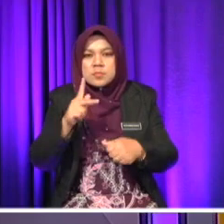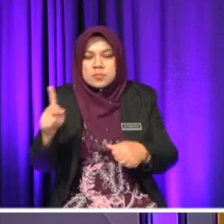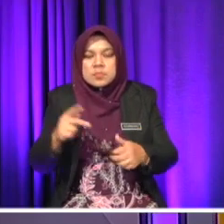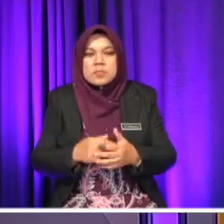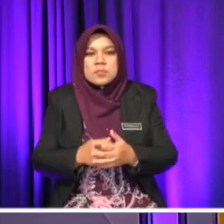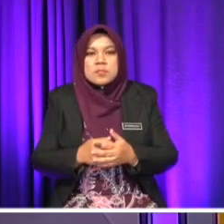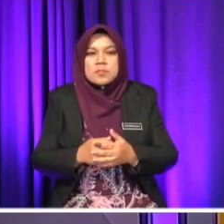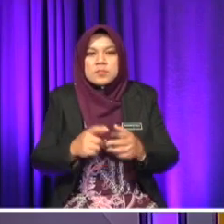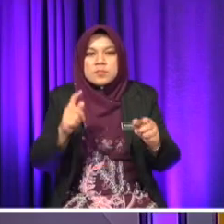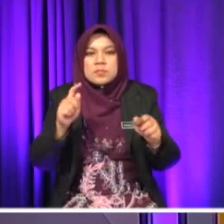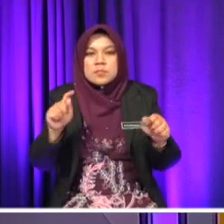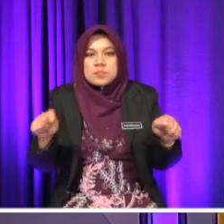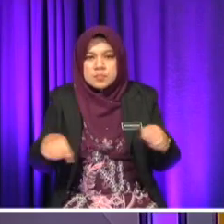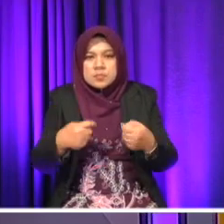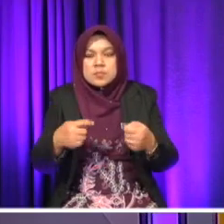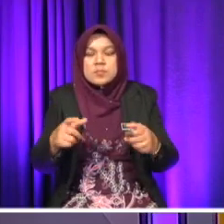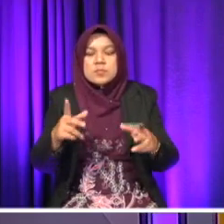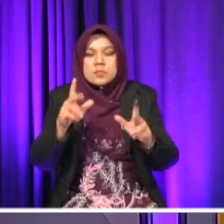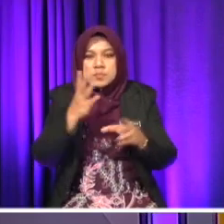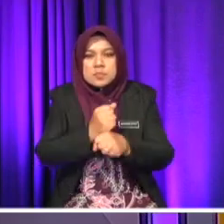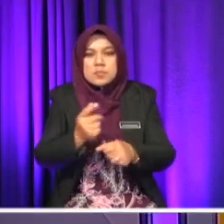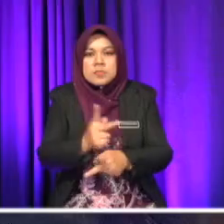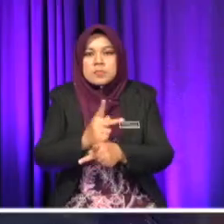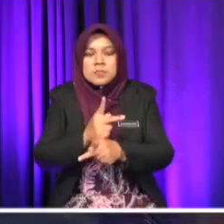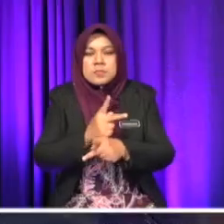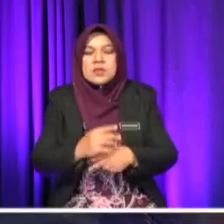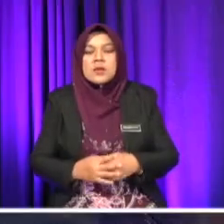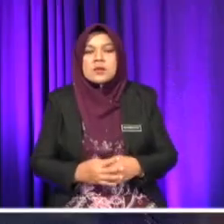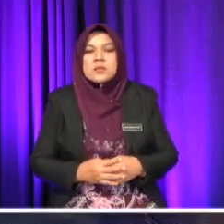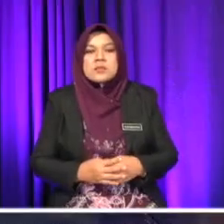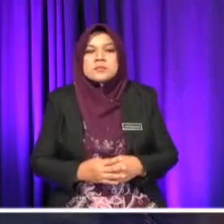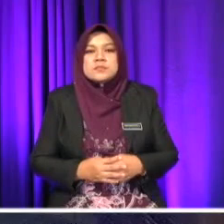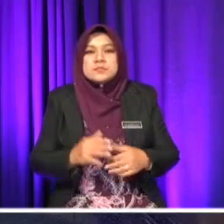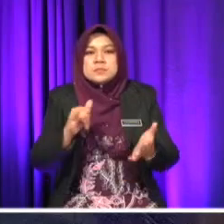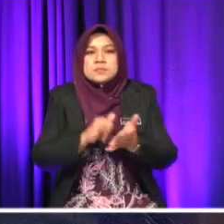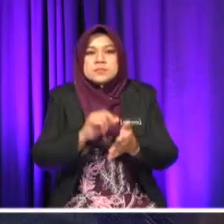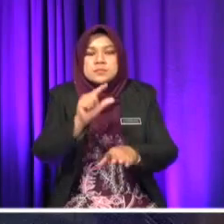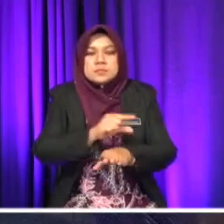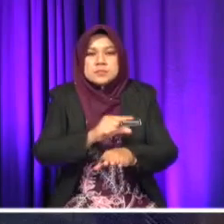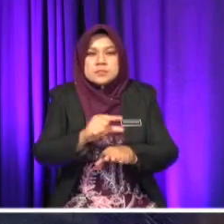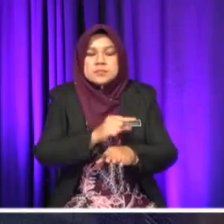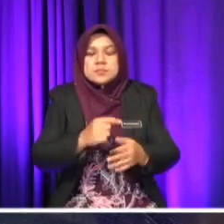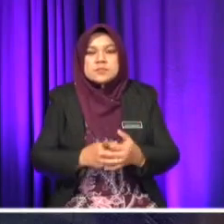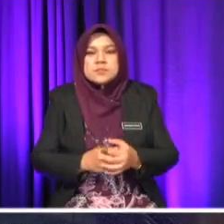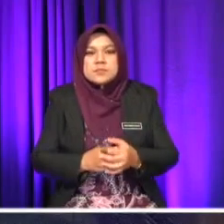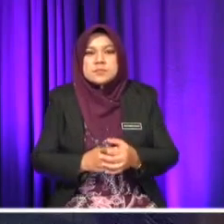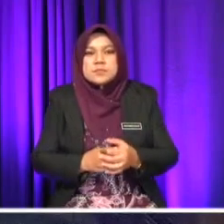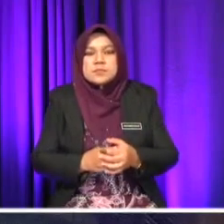tingkah laku di sekolah itu dapat dikawal oke itu untuk gurindam Terima kasih kumpulan